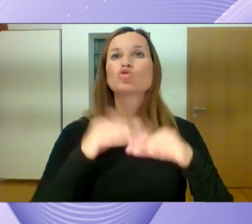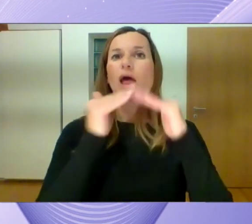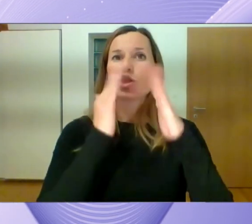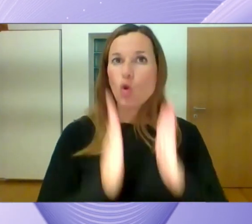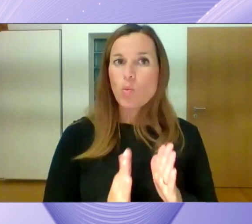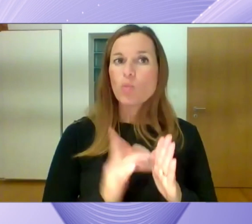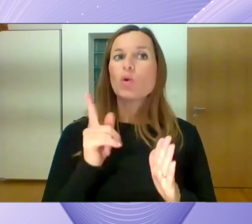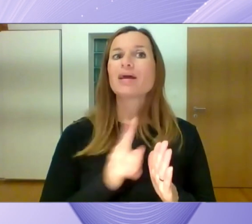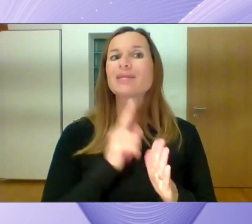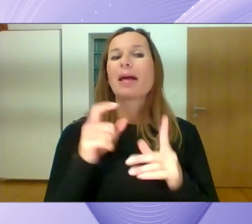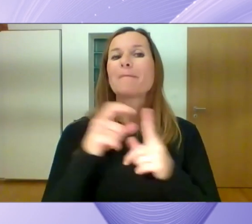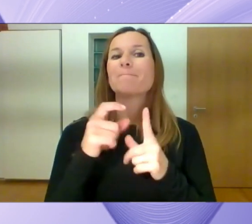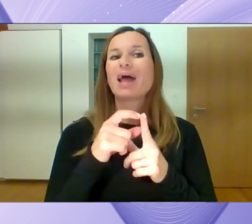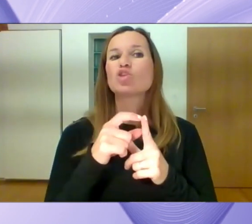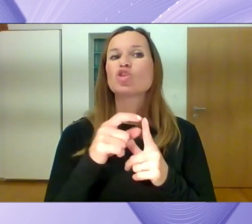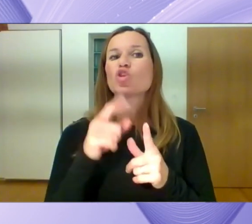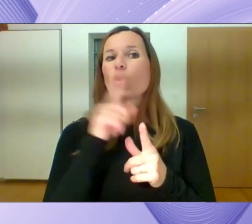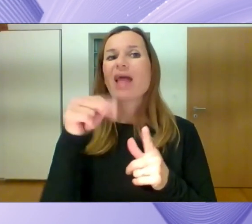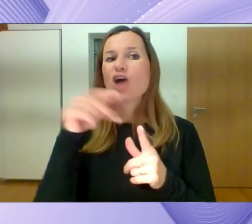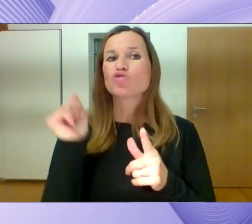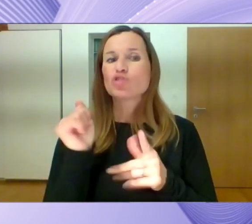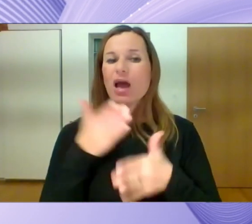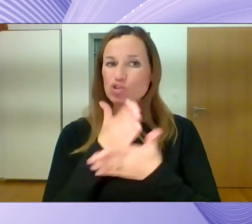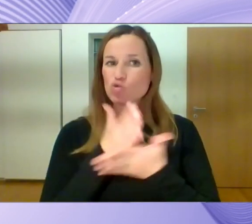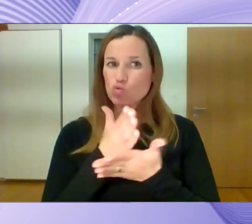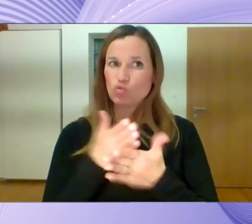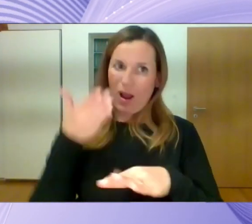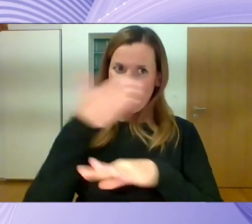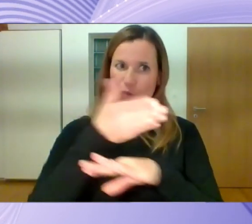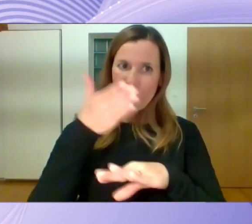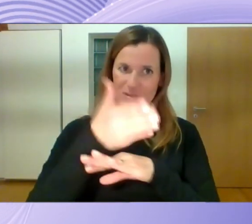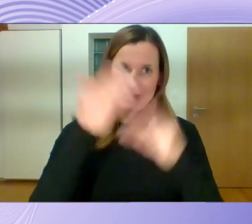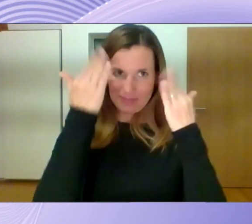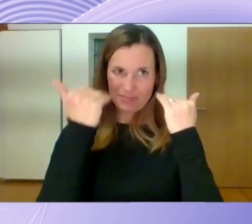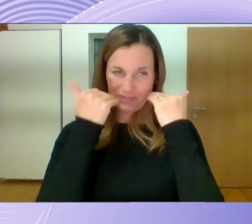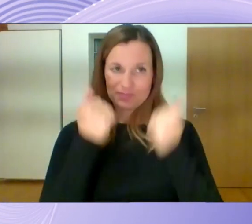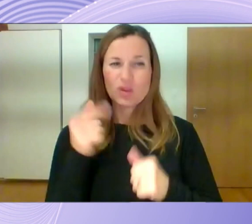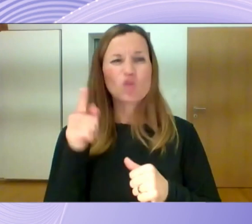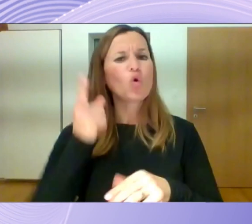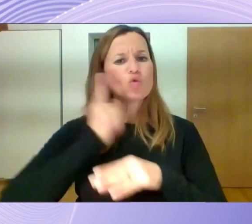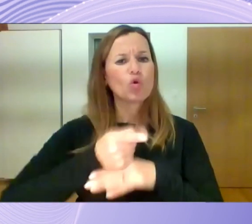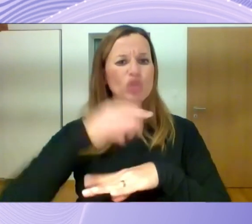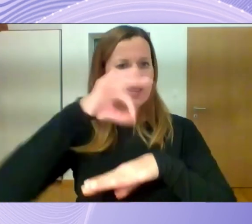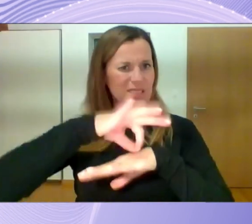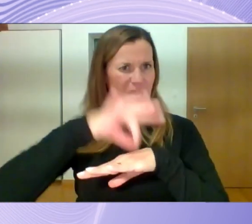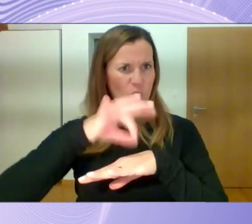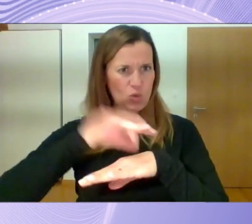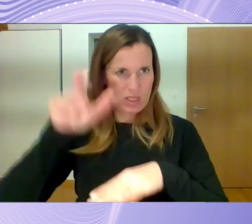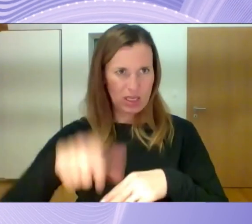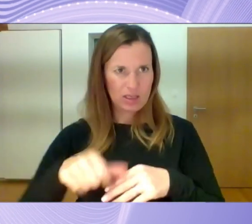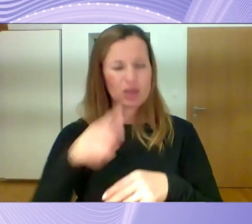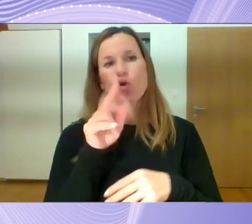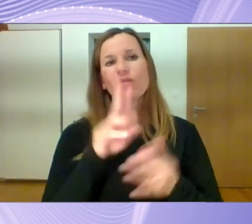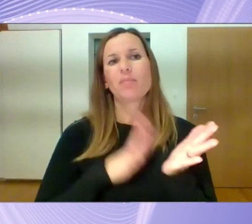na domu pa patronažna služba. Patronažna služba jo predpiše zdravnik, je za primer